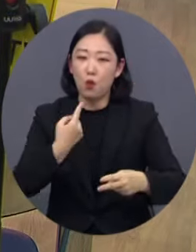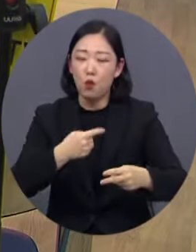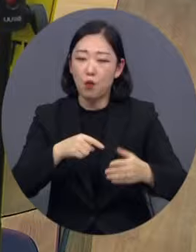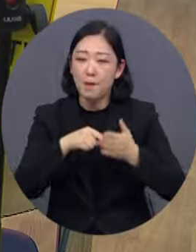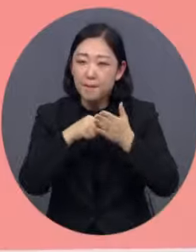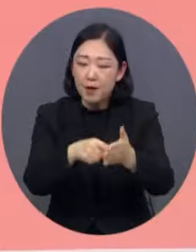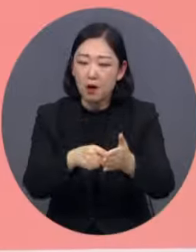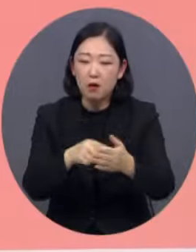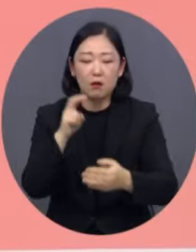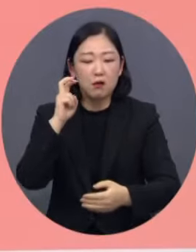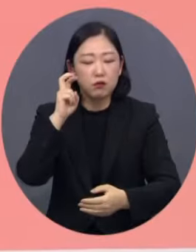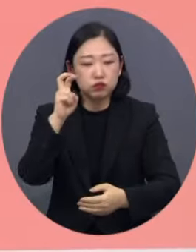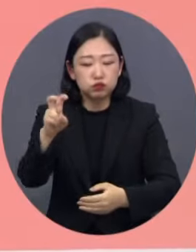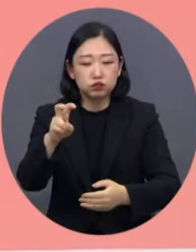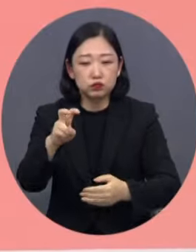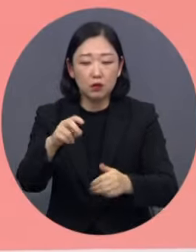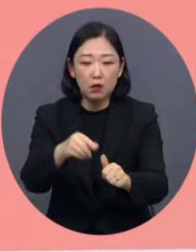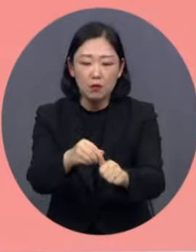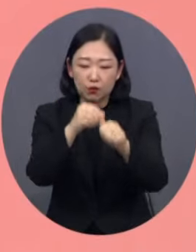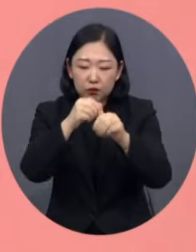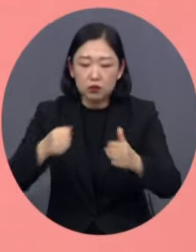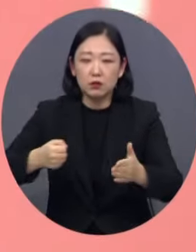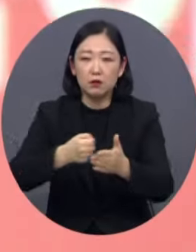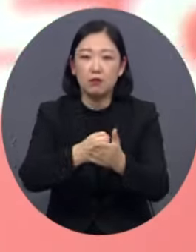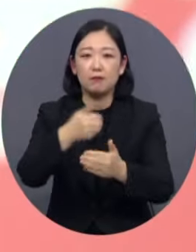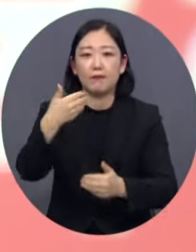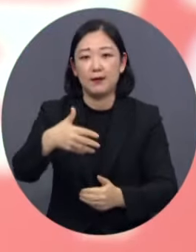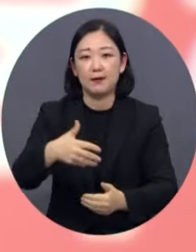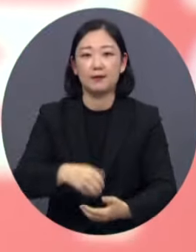지난 지금까지 공천이 결정되지 않았습니다.